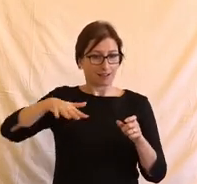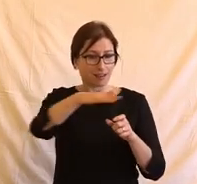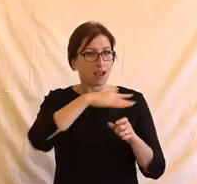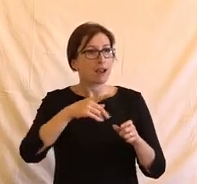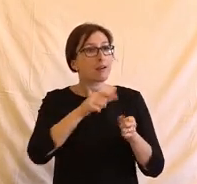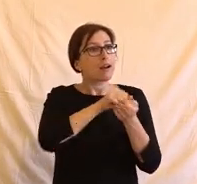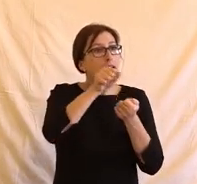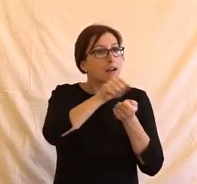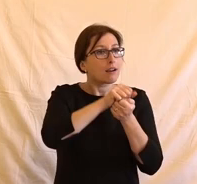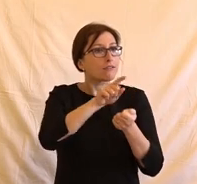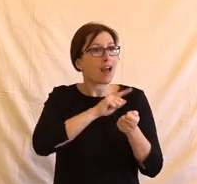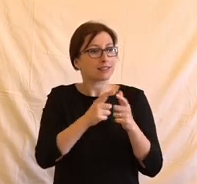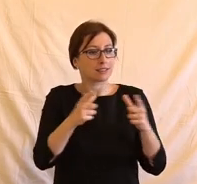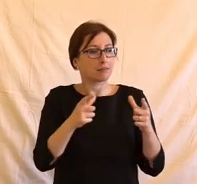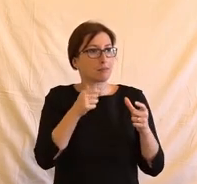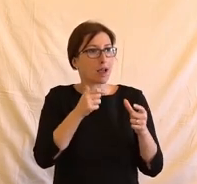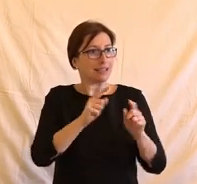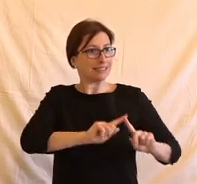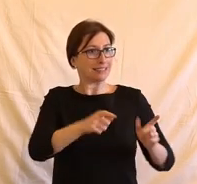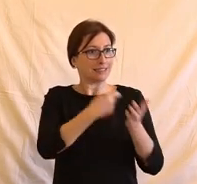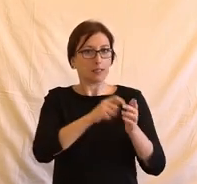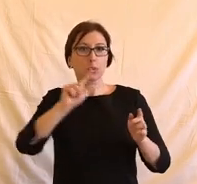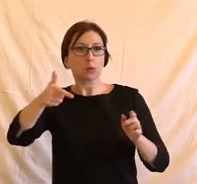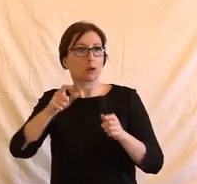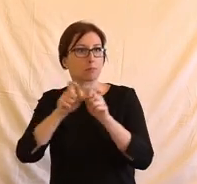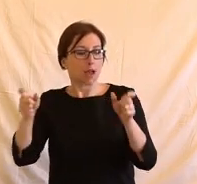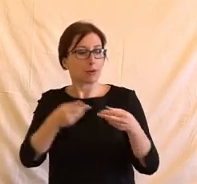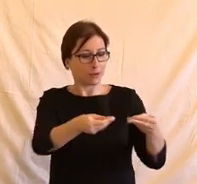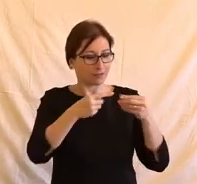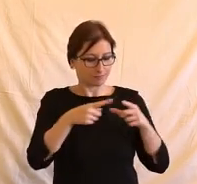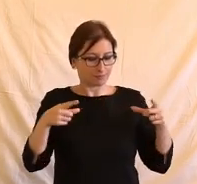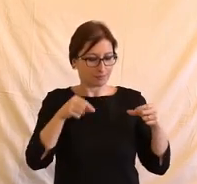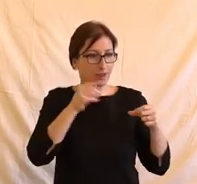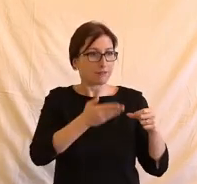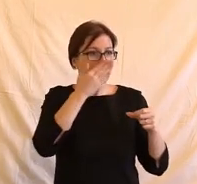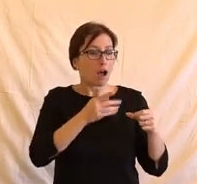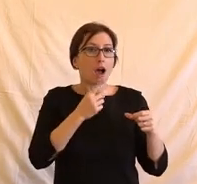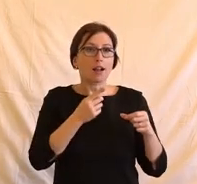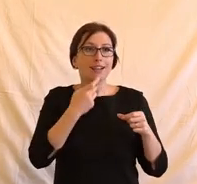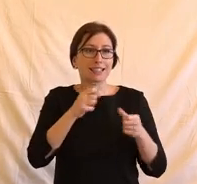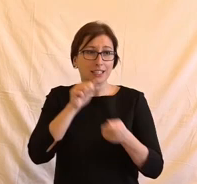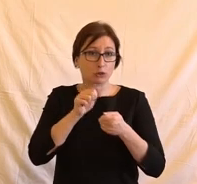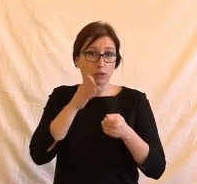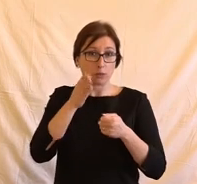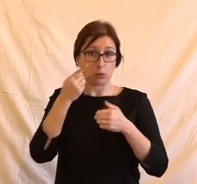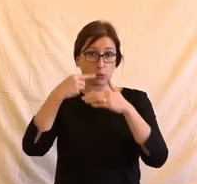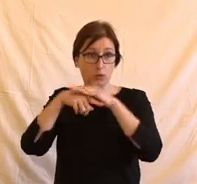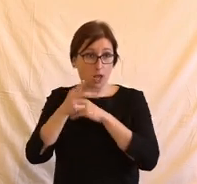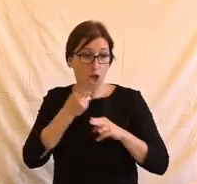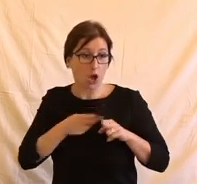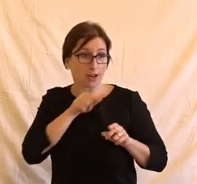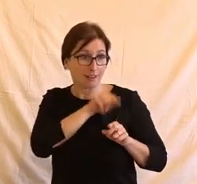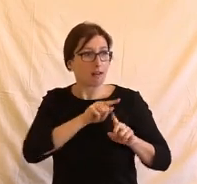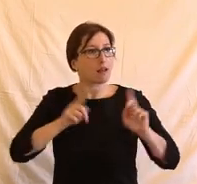si vydávala vlastní bankovky. A v podstatě vy jste dostali do rukou bankovku a nemohli jste si být jistí, jestli je to originál